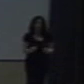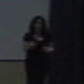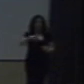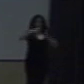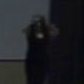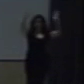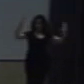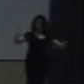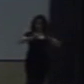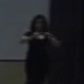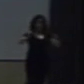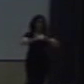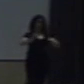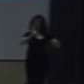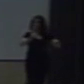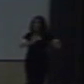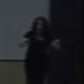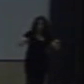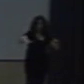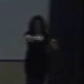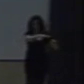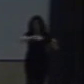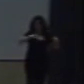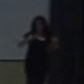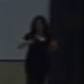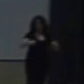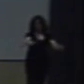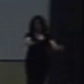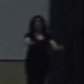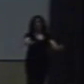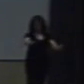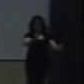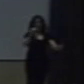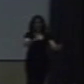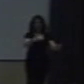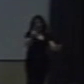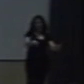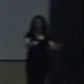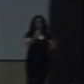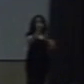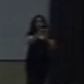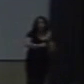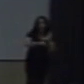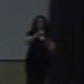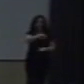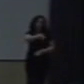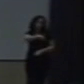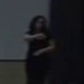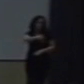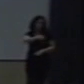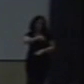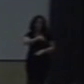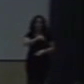té un esplèndid departament, em sap greu que no hi sigui el Salvador de Codis Deontològics, va fer un ambiciós estudi amb altres